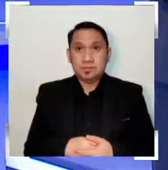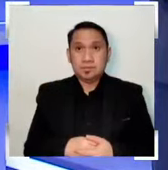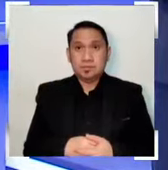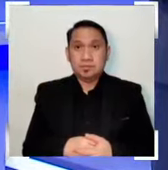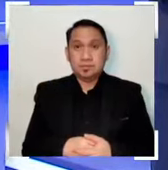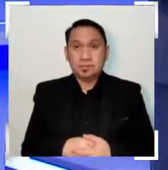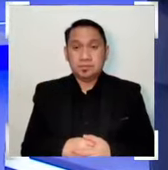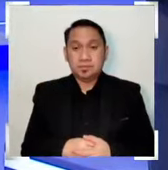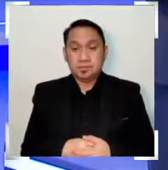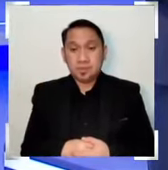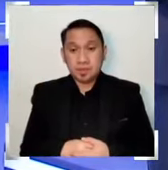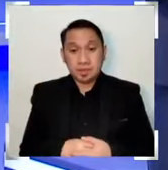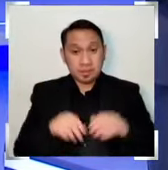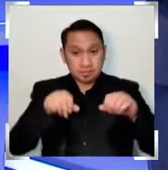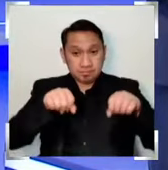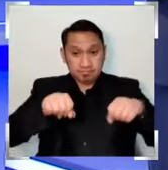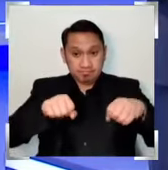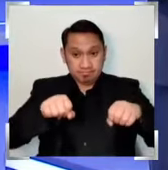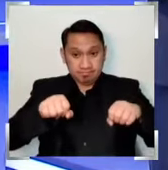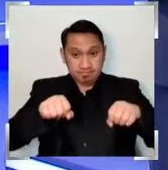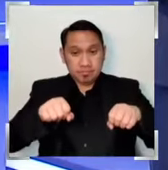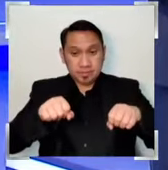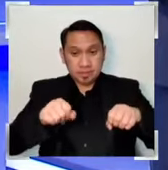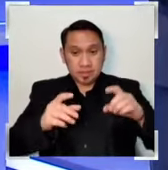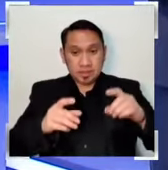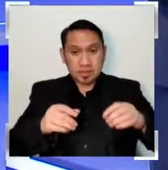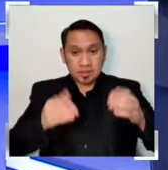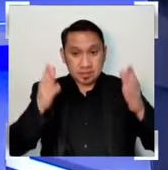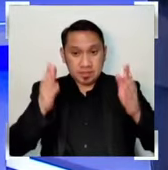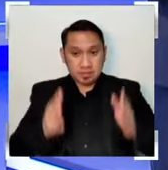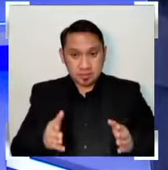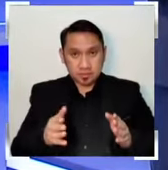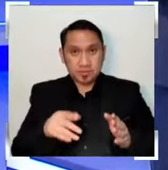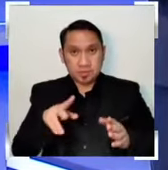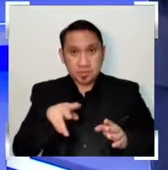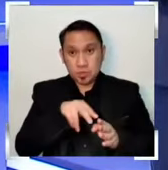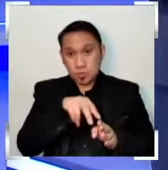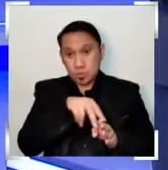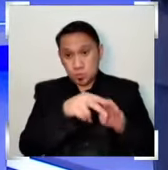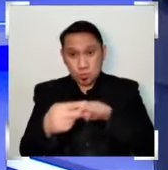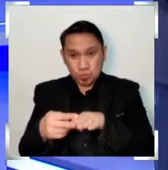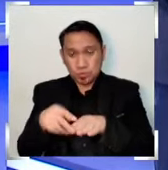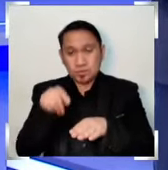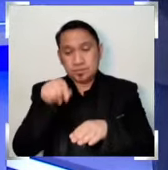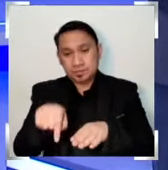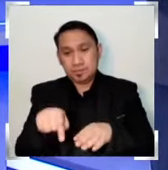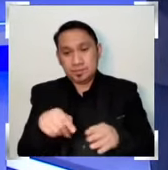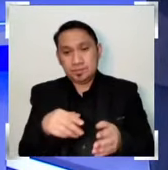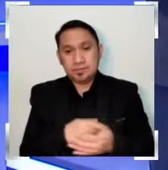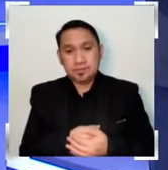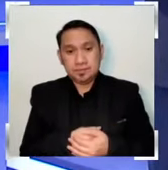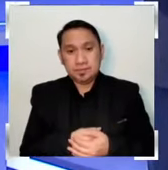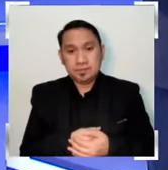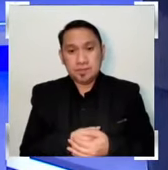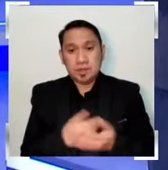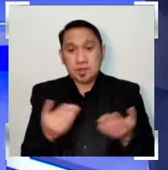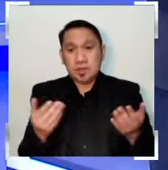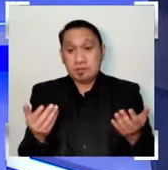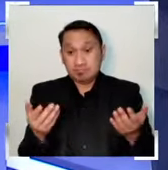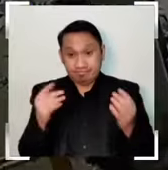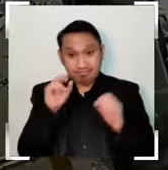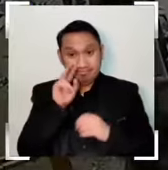Isang rider ang sumemplang matapos madulas malapit sa Lubak sa ginagawang skyway sa Malate, Maynila. Saksi, si Chino Gaston.